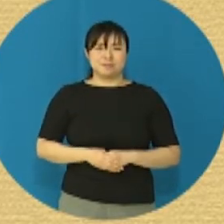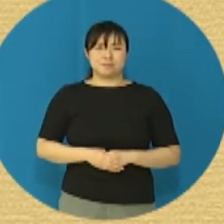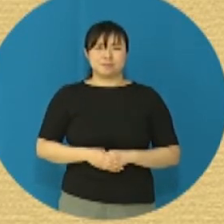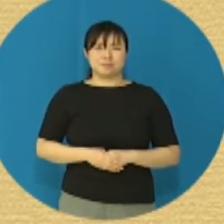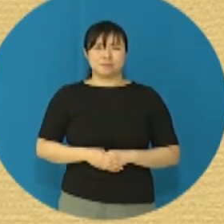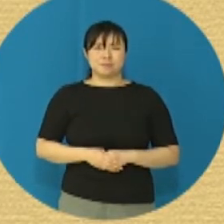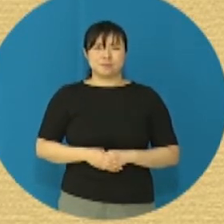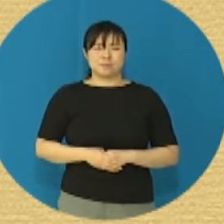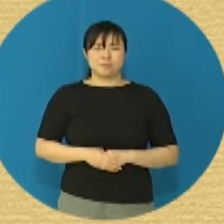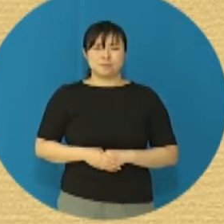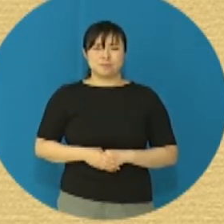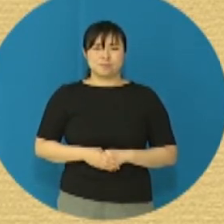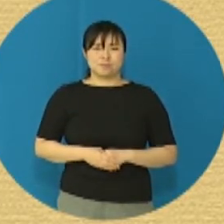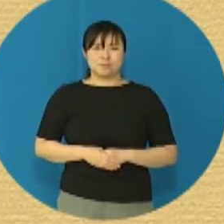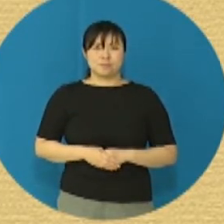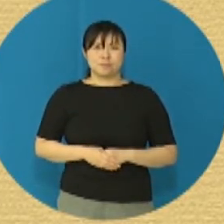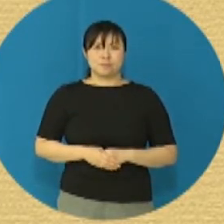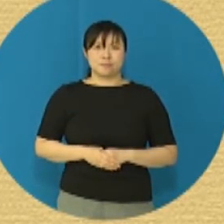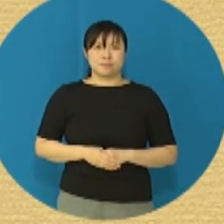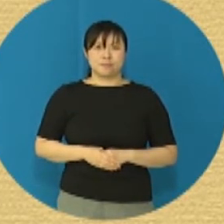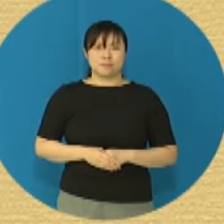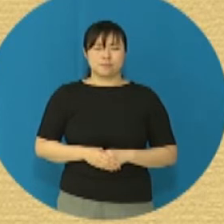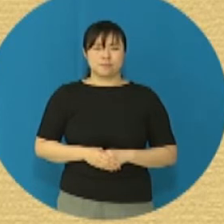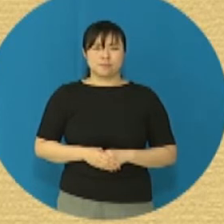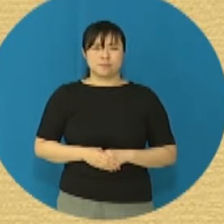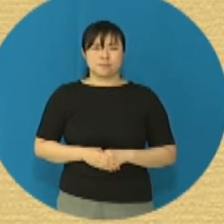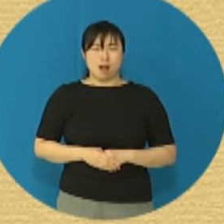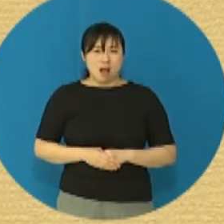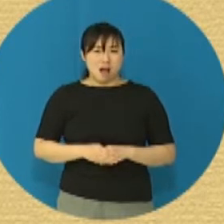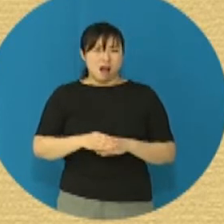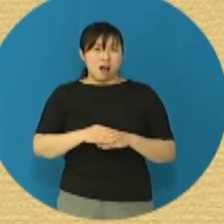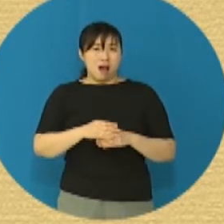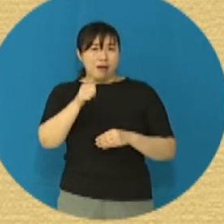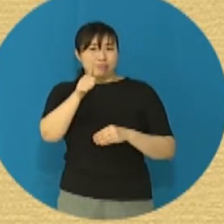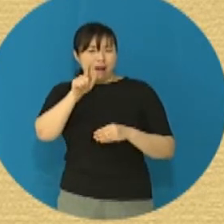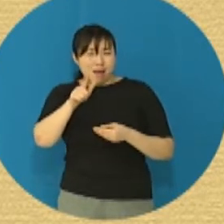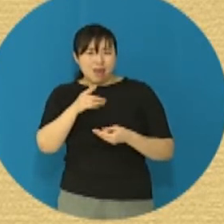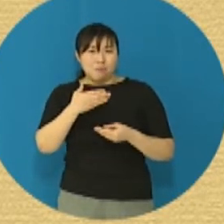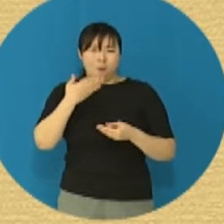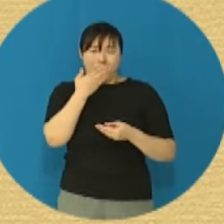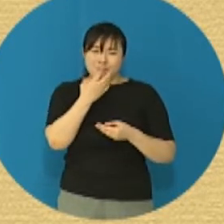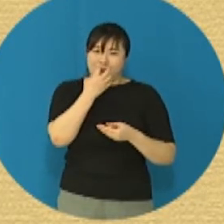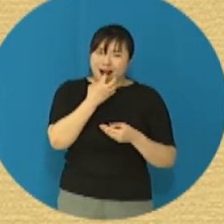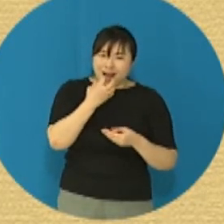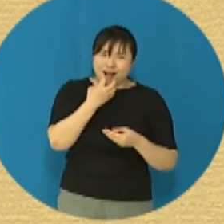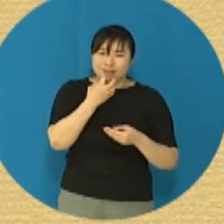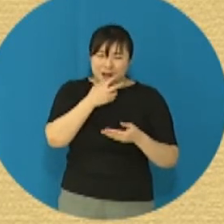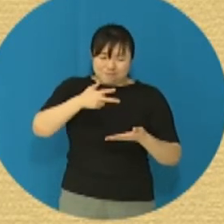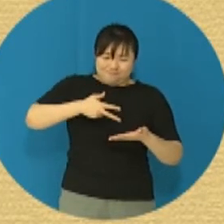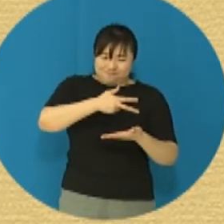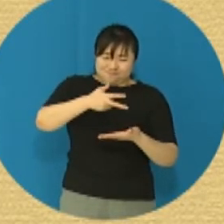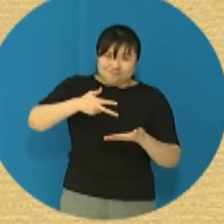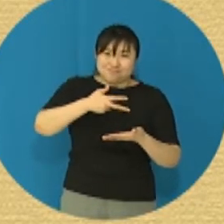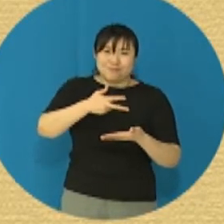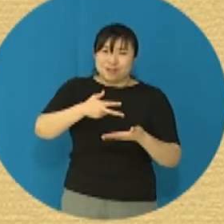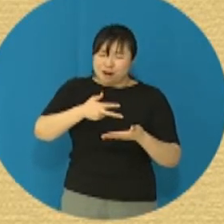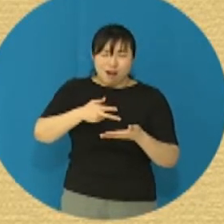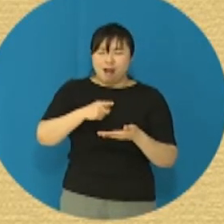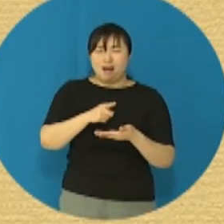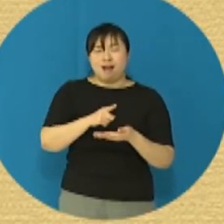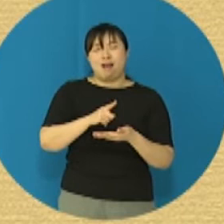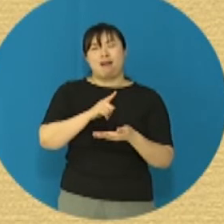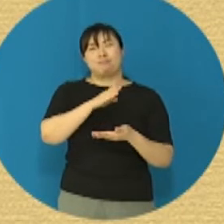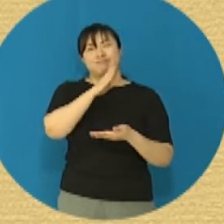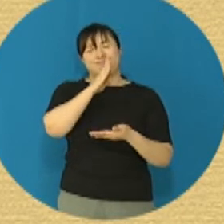これはたまりませんね。でこの甘辛いタレがしっかりかかっていて、でもしつこくなく